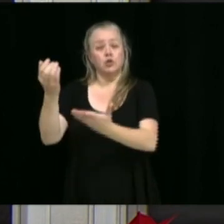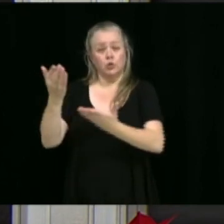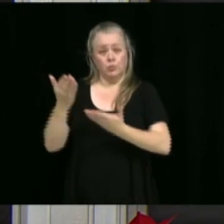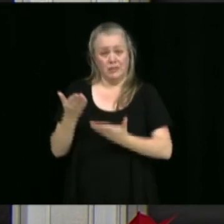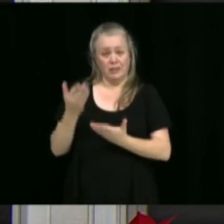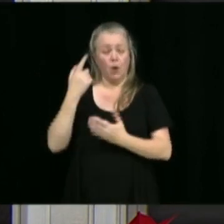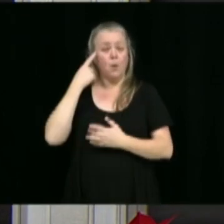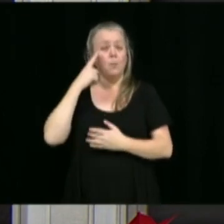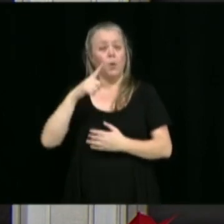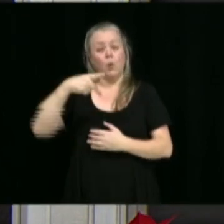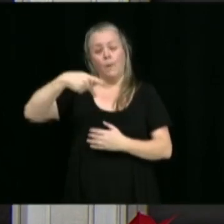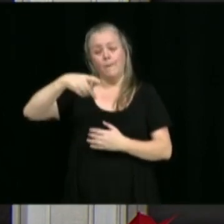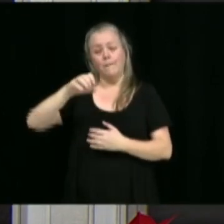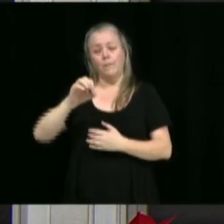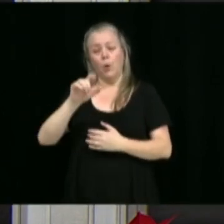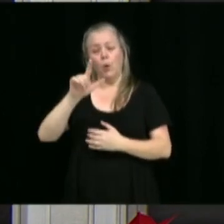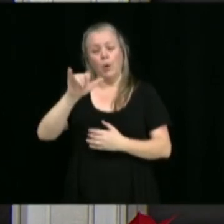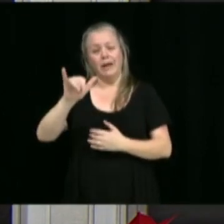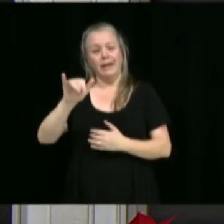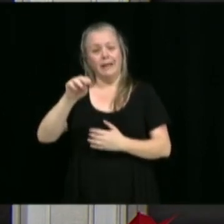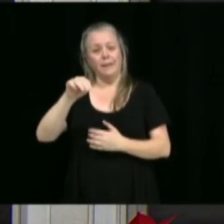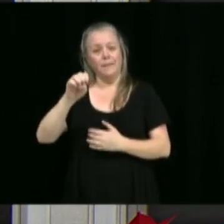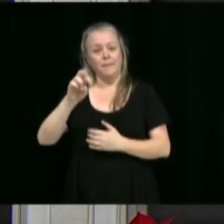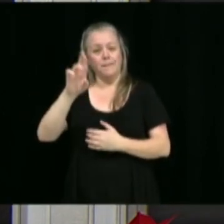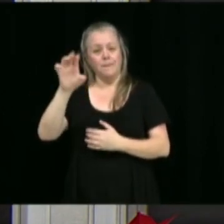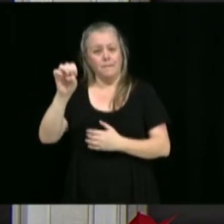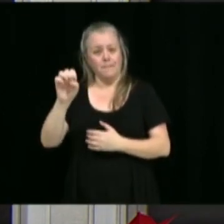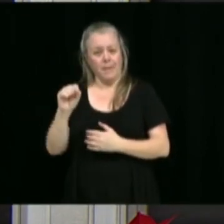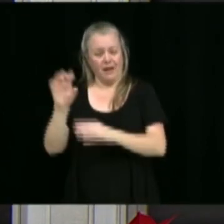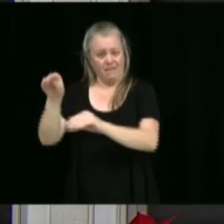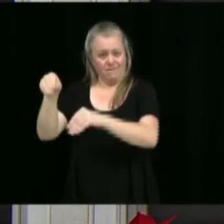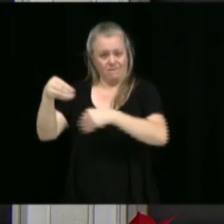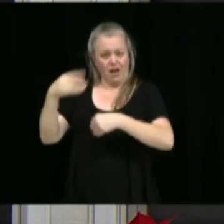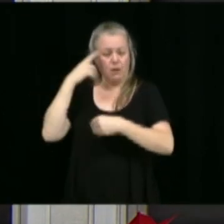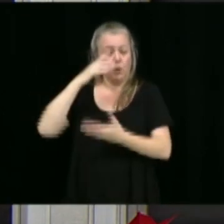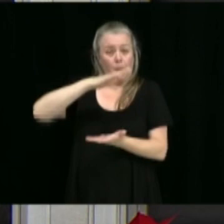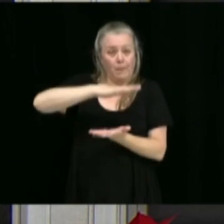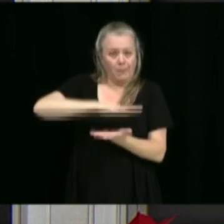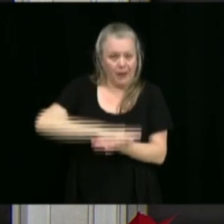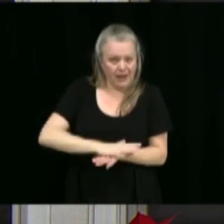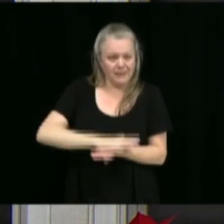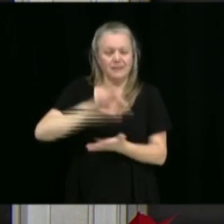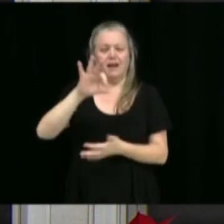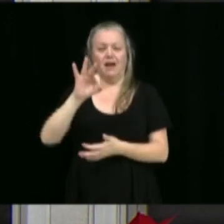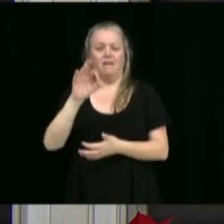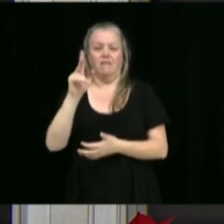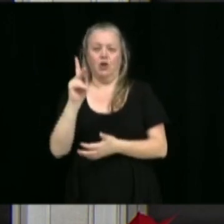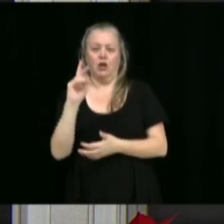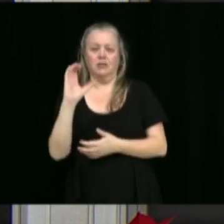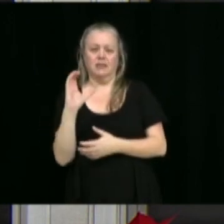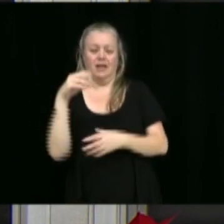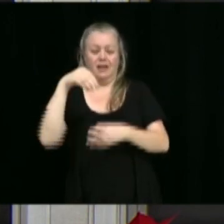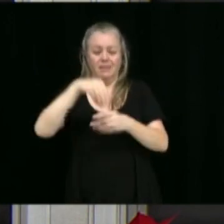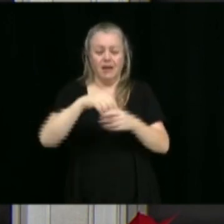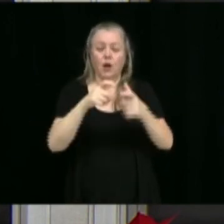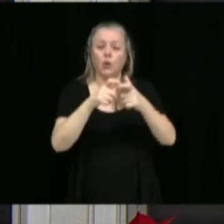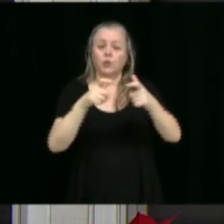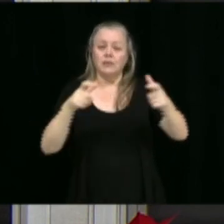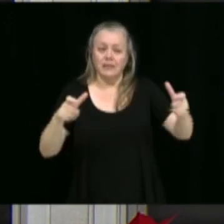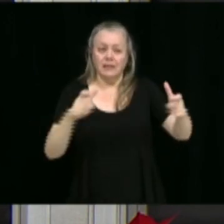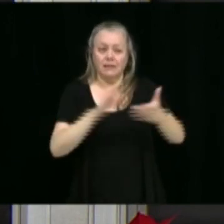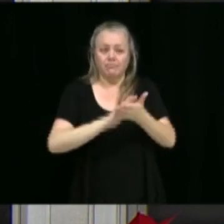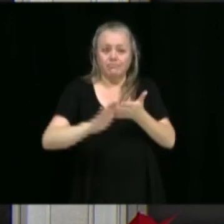fourniture de polymères pour les presses FKC à l'usine d'épuration des eaux Achille Gagnon pour